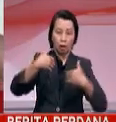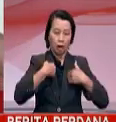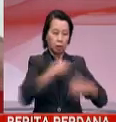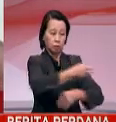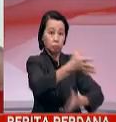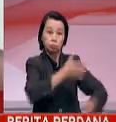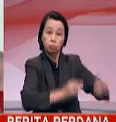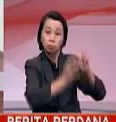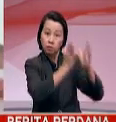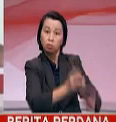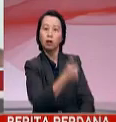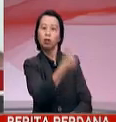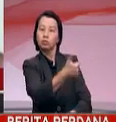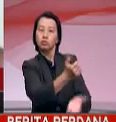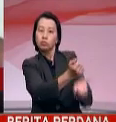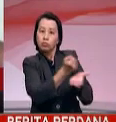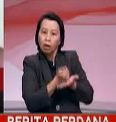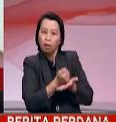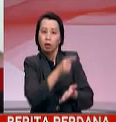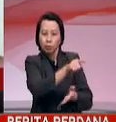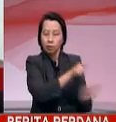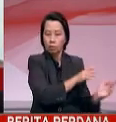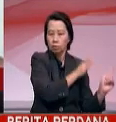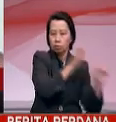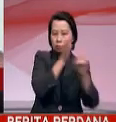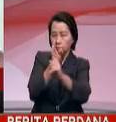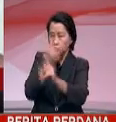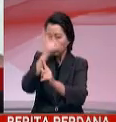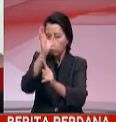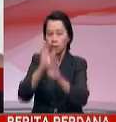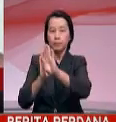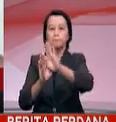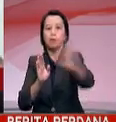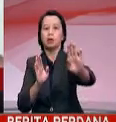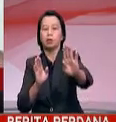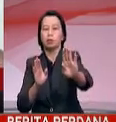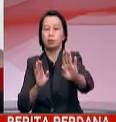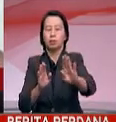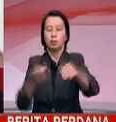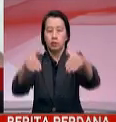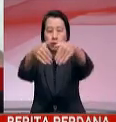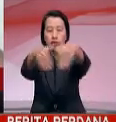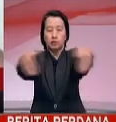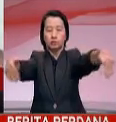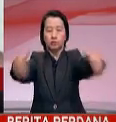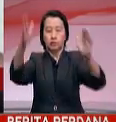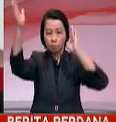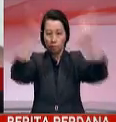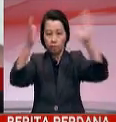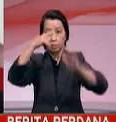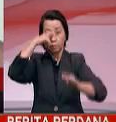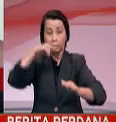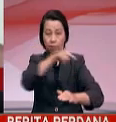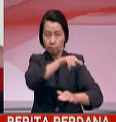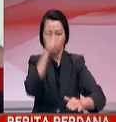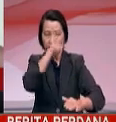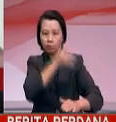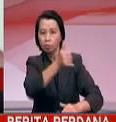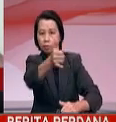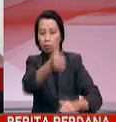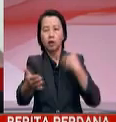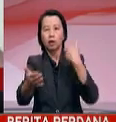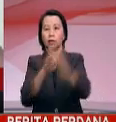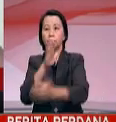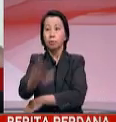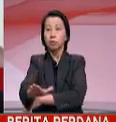yang membantu kita tadi. Mereka mencari ke arah barat, iaitu ke arah sempadan Malaysia-Thailand. Tapi sehingga petang